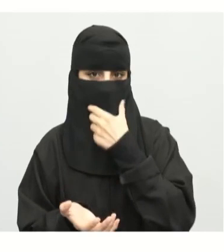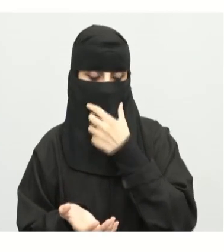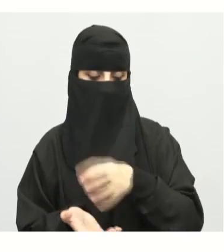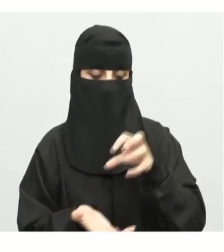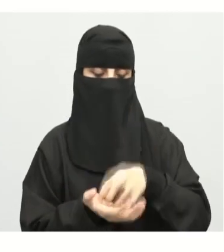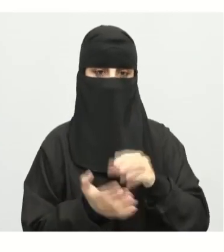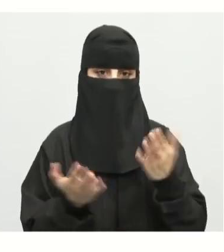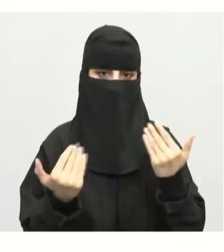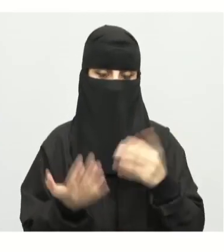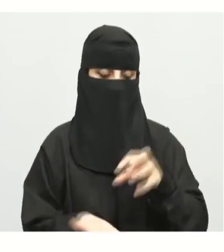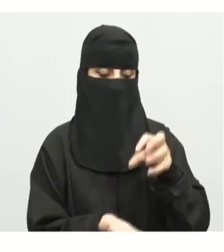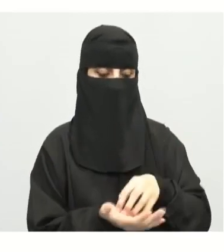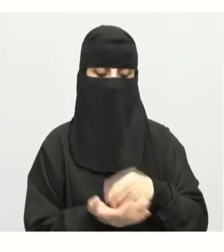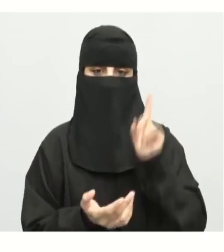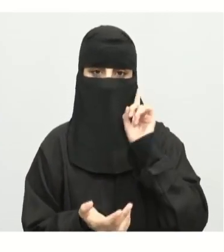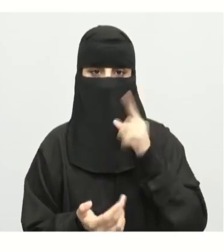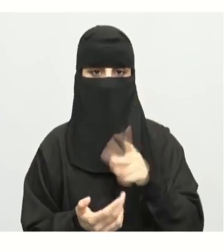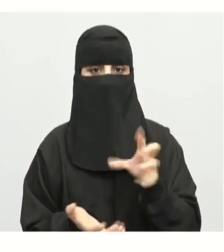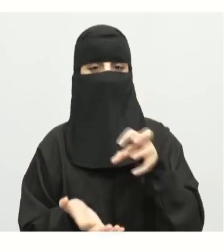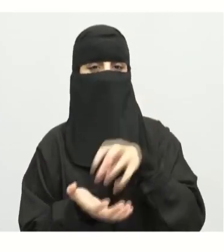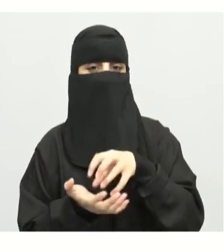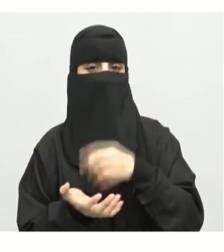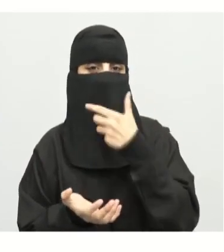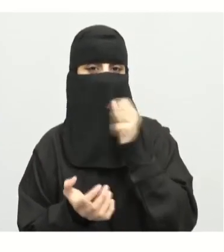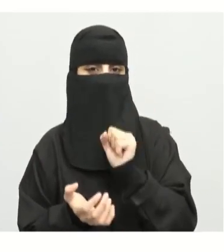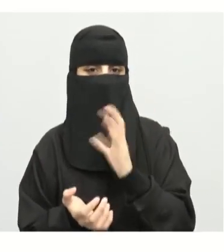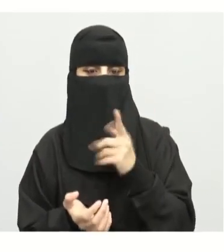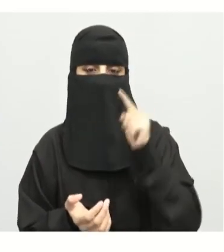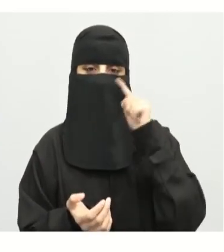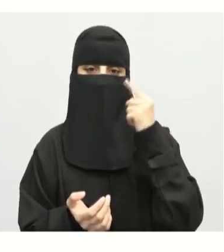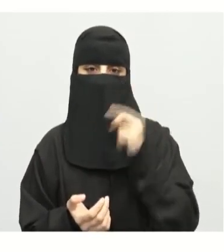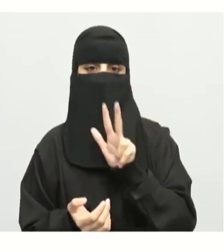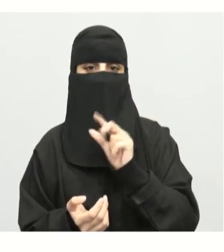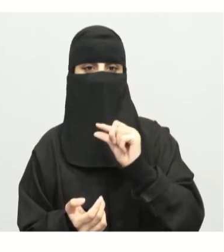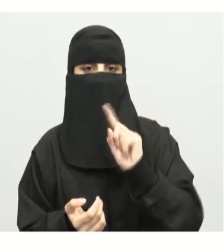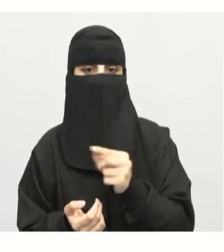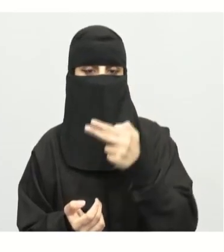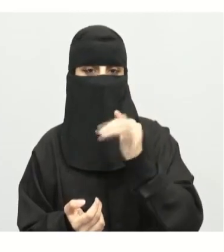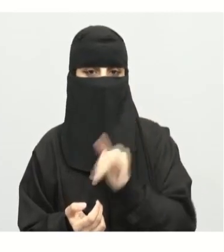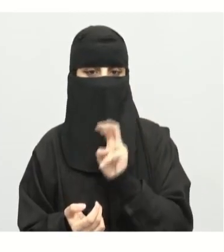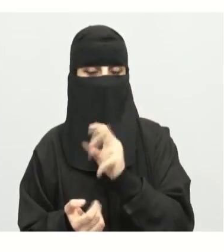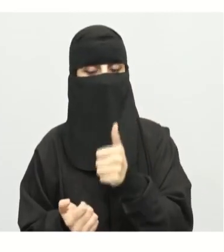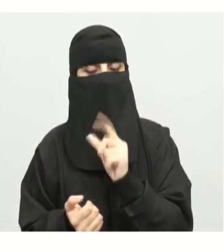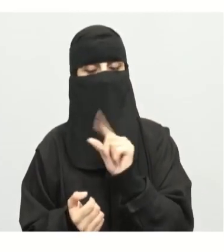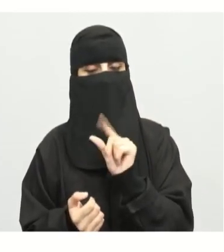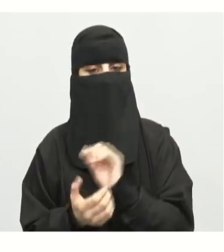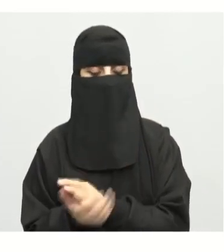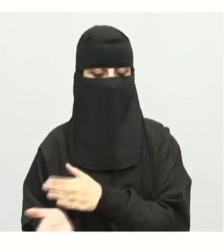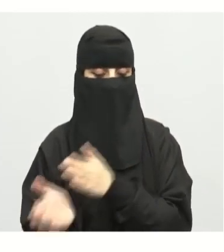الرياض احسنتم الخرج الدرعيه بارك الله فيكم اجابه صحيحه